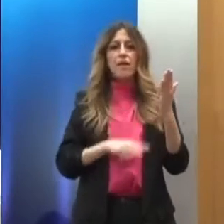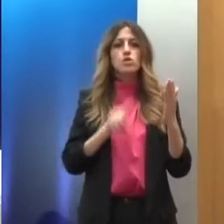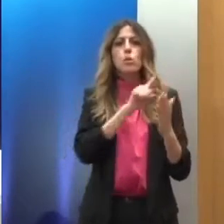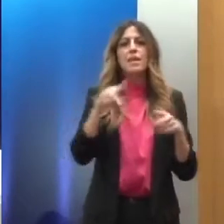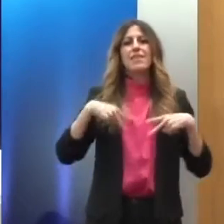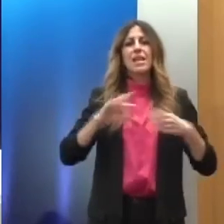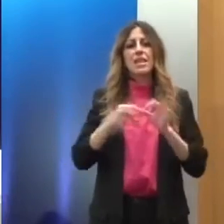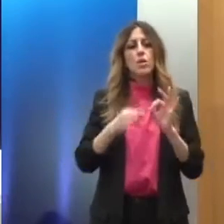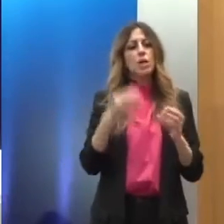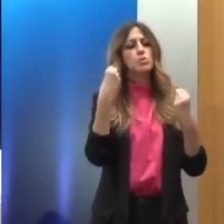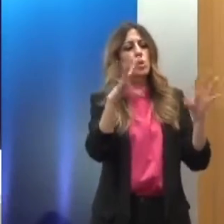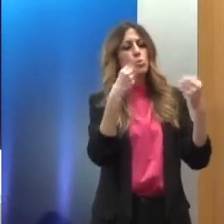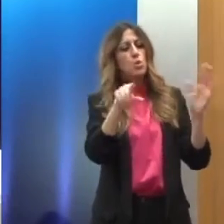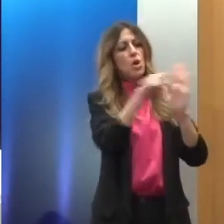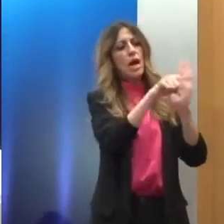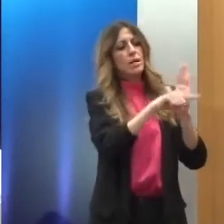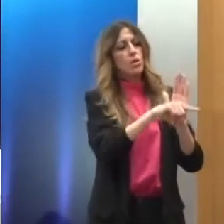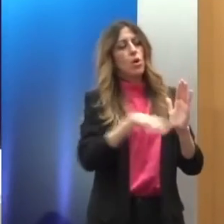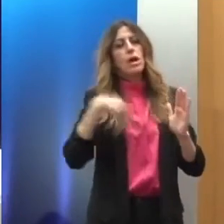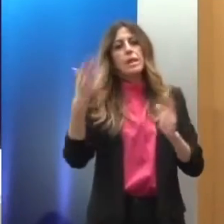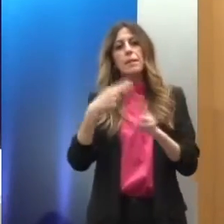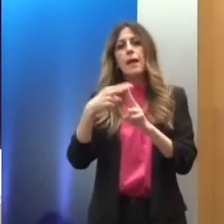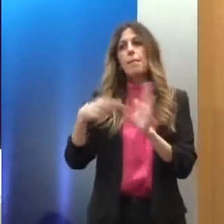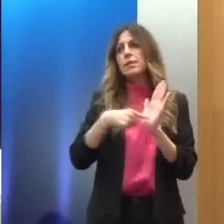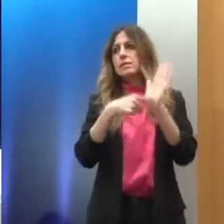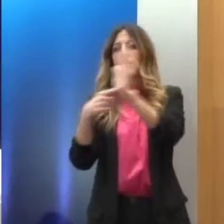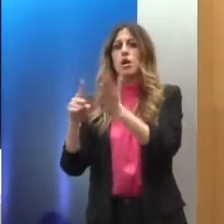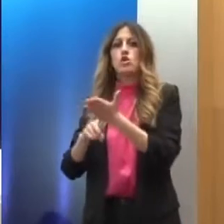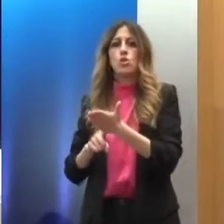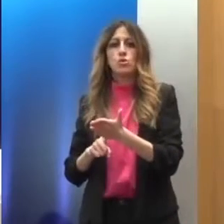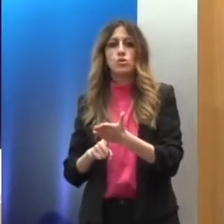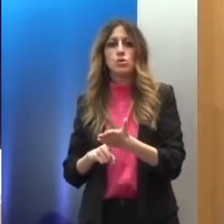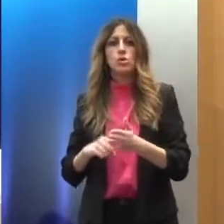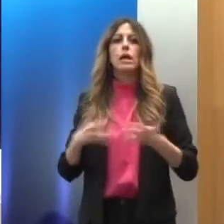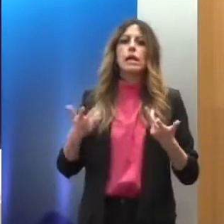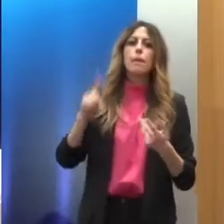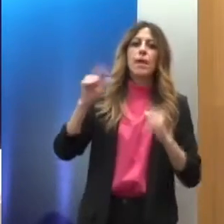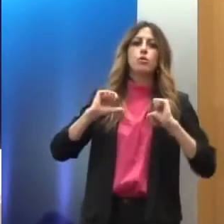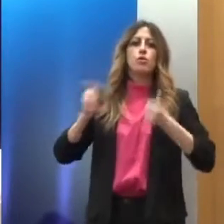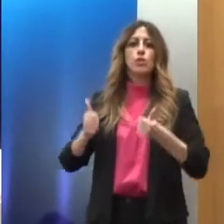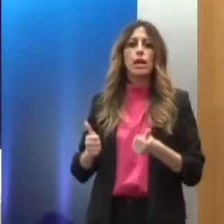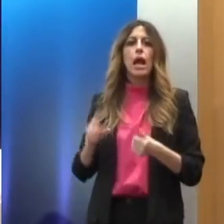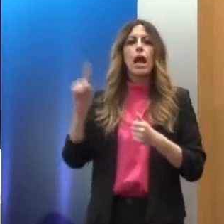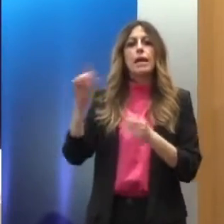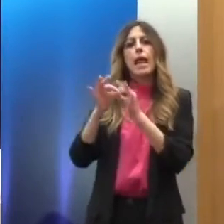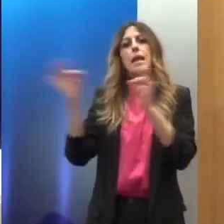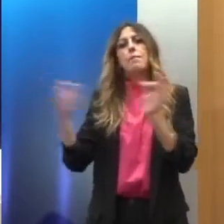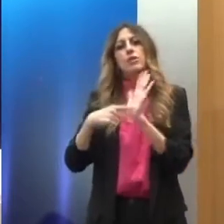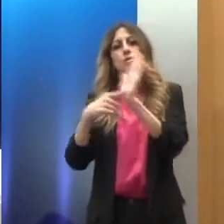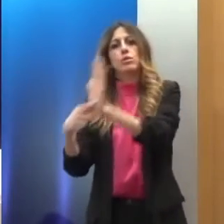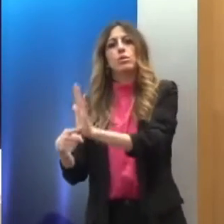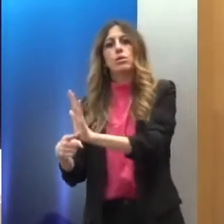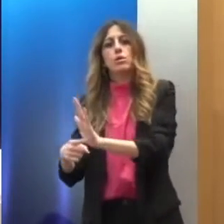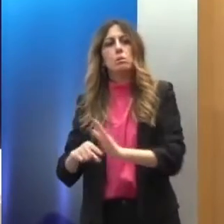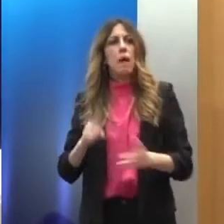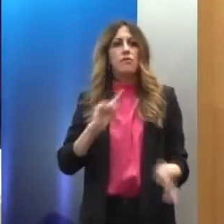στη συνέχεια επισήμως να προβληθεί ένας νόμος. Ή μία πρωτοβουλία ή η υλοποίησή του ή ένα μέτρο. Αυτό είναι λίγο ανάποδο. Γιατί